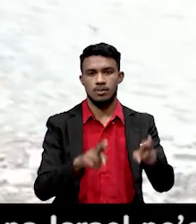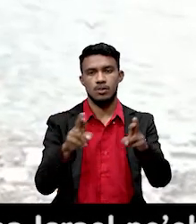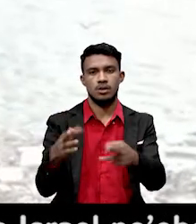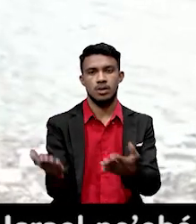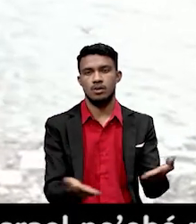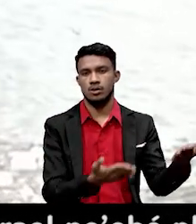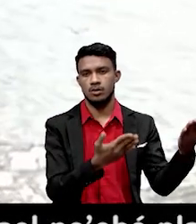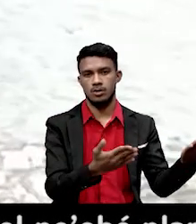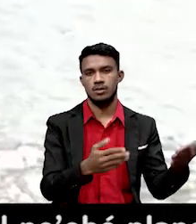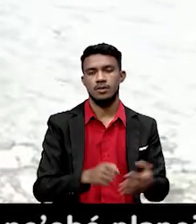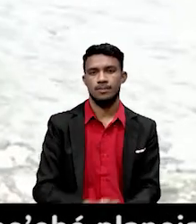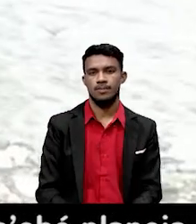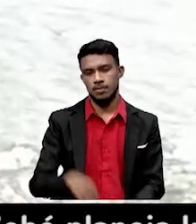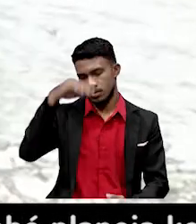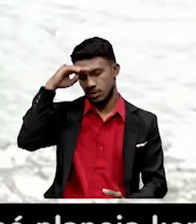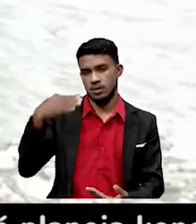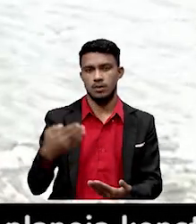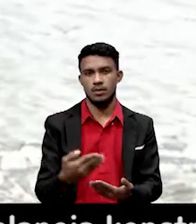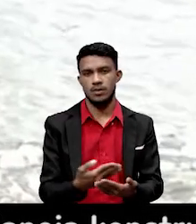o beuan